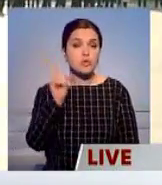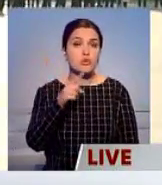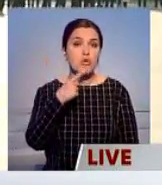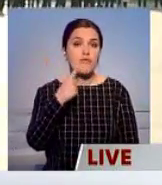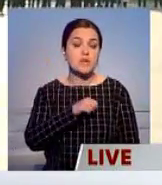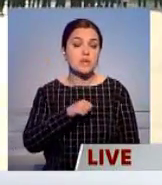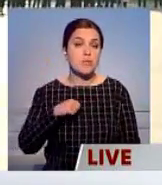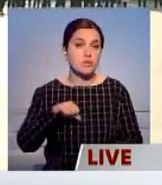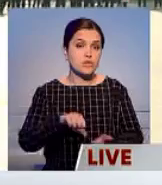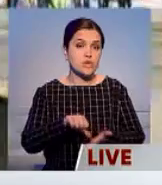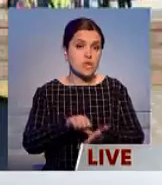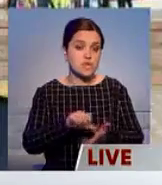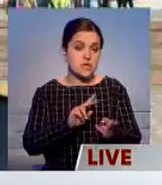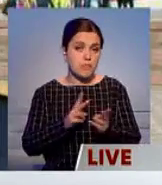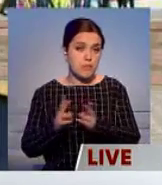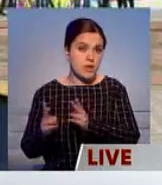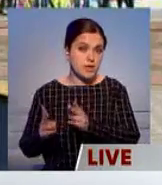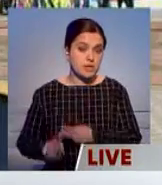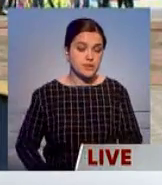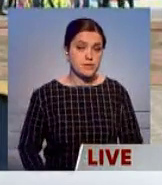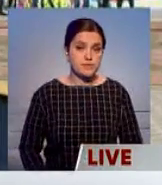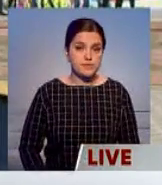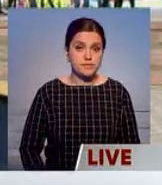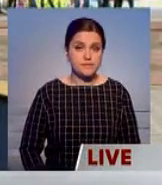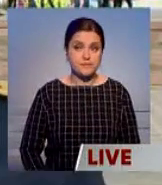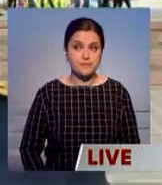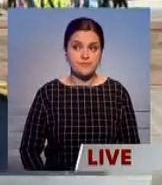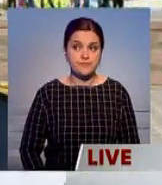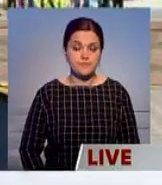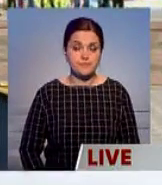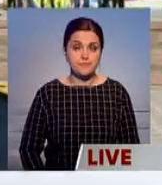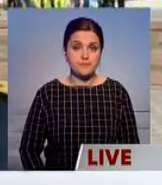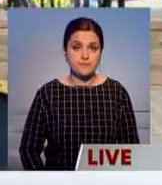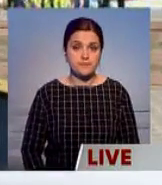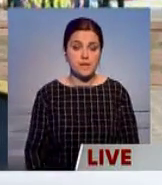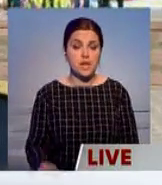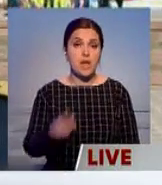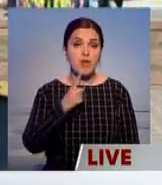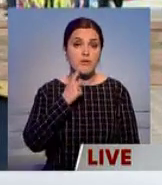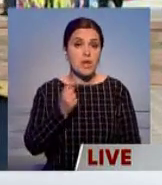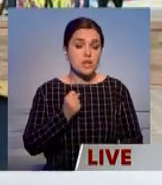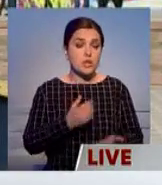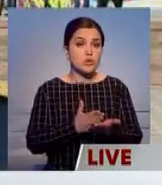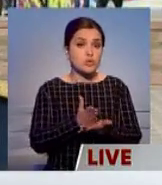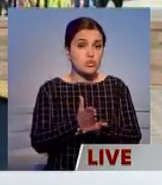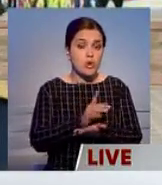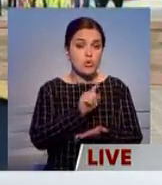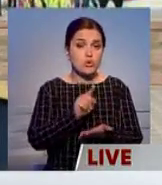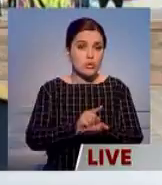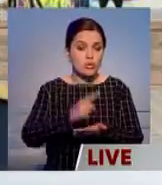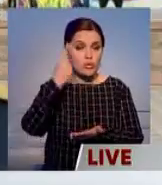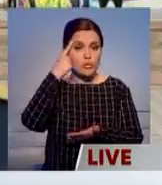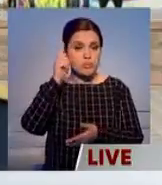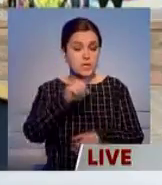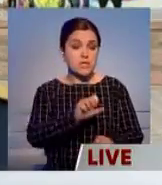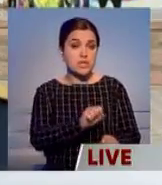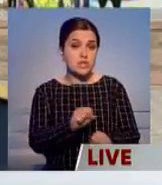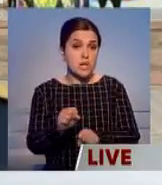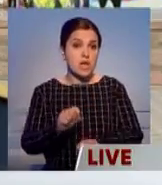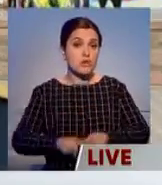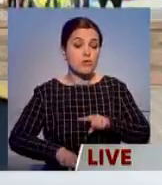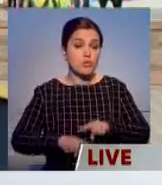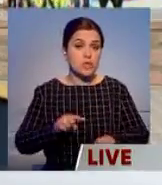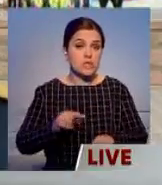сами участники бала. Я считаю, сам лично военнослужащий должен уметь защищать Родину, быть достойным защитником своего